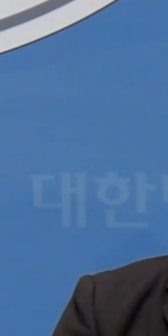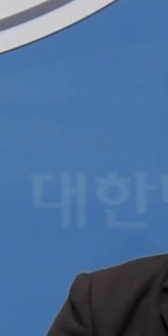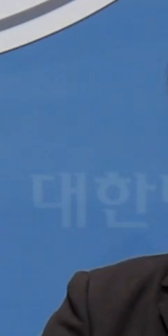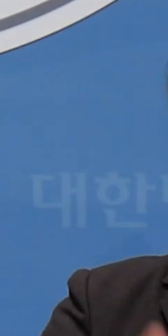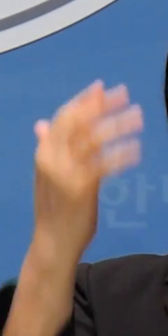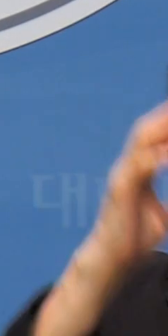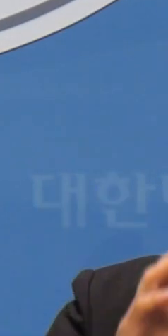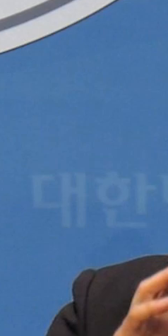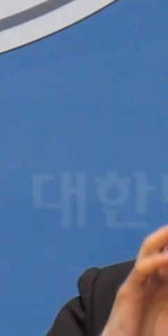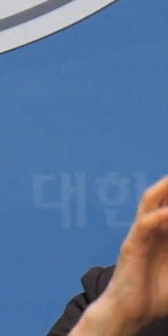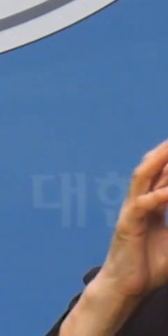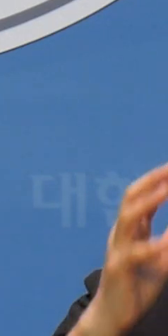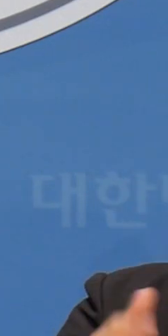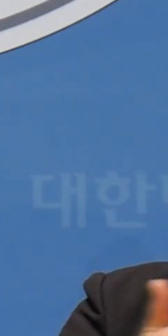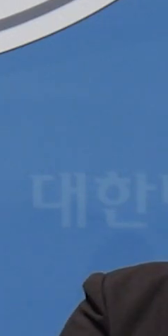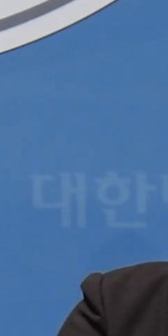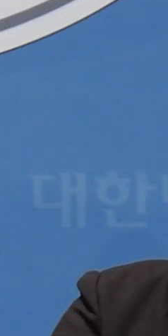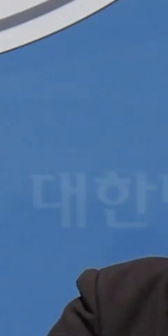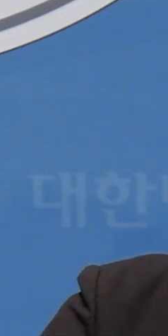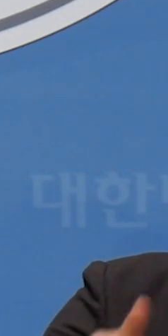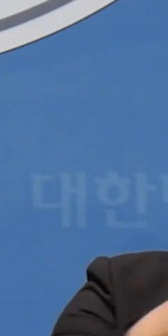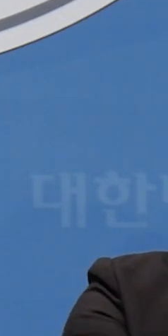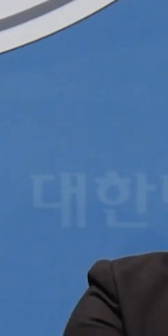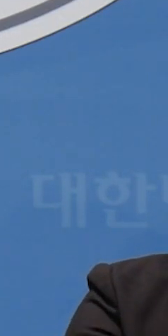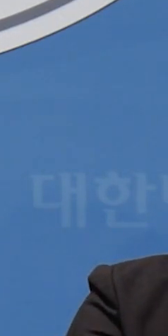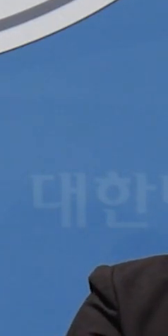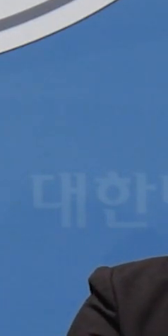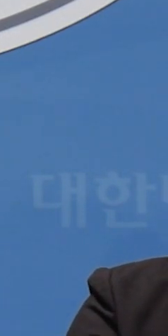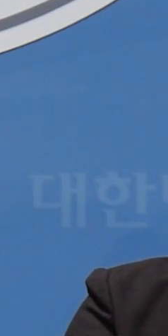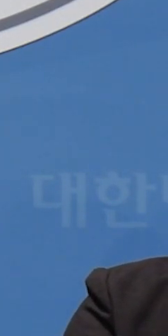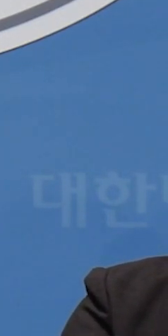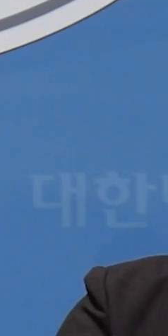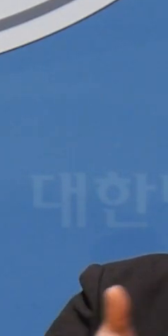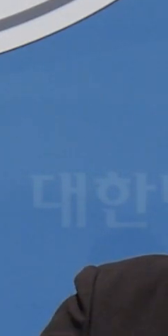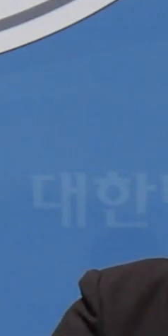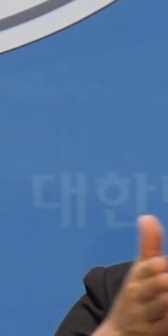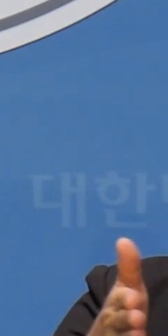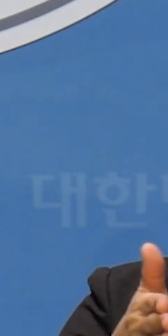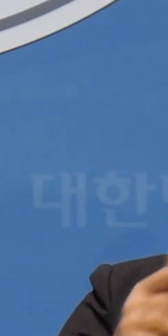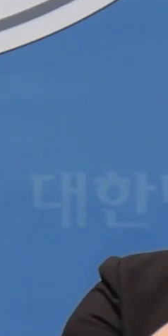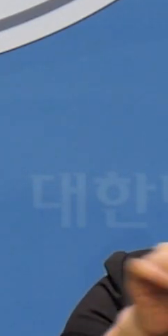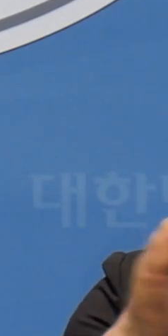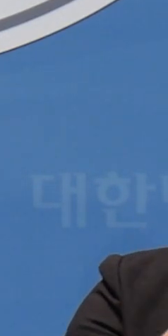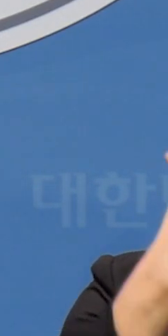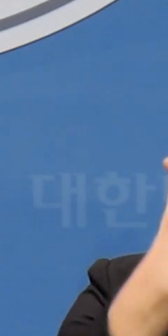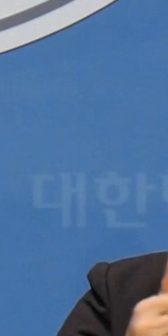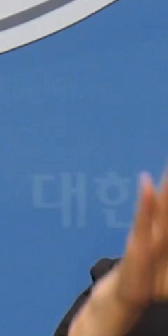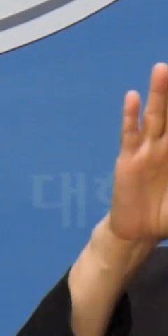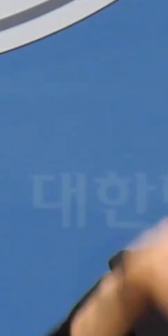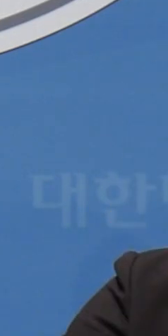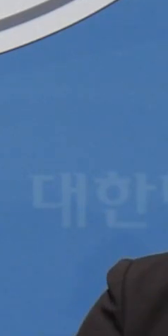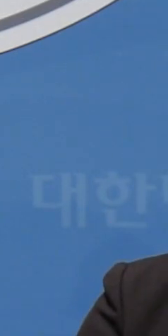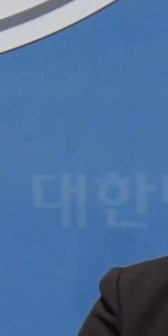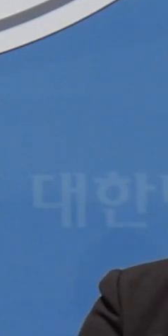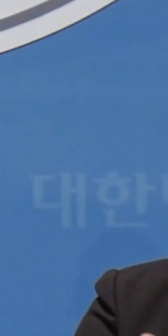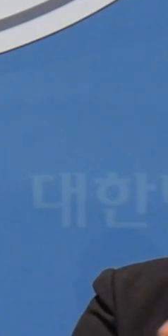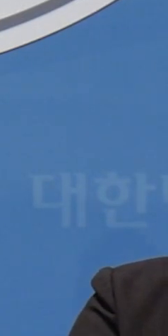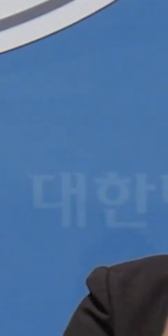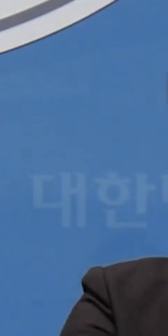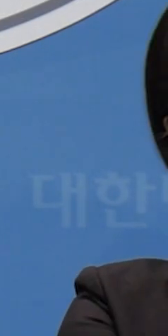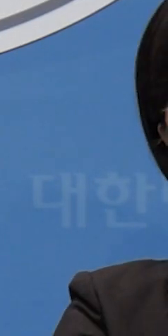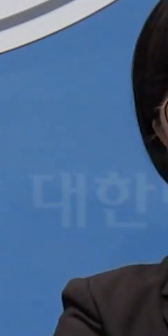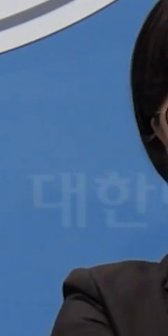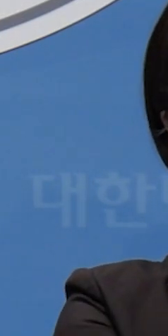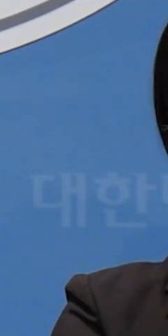지금 대한민국은 선진화의 중요한 기로에 놓여 있습니다. 우리 부모님 세대가 이뤘던